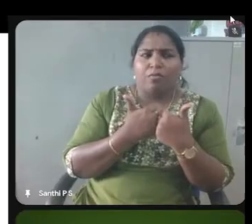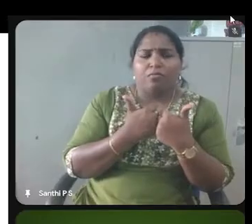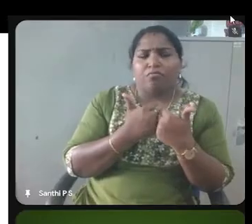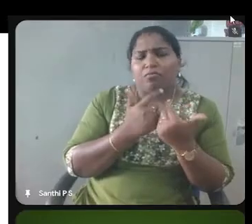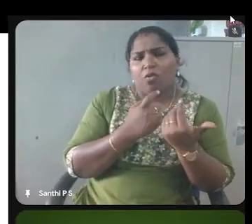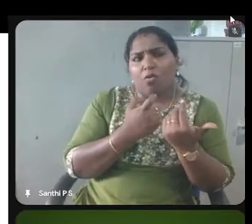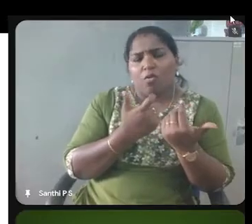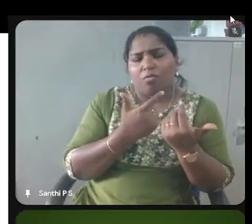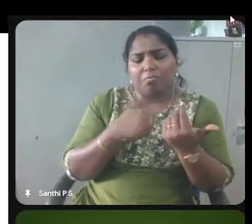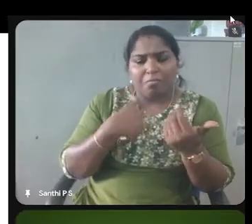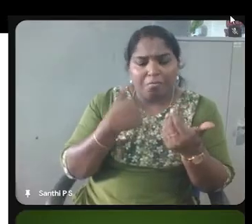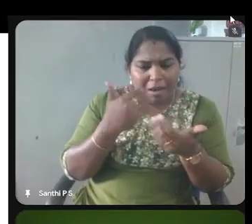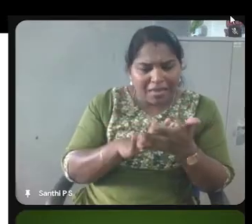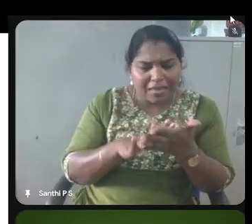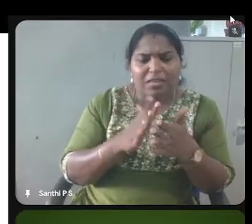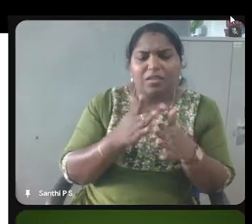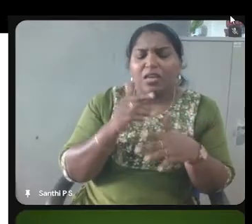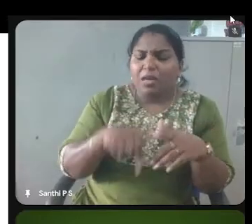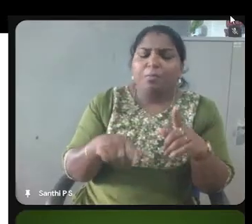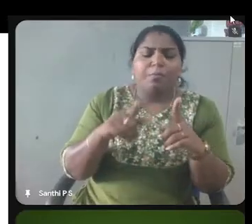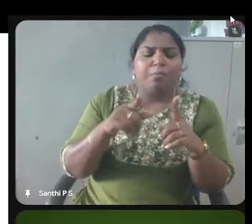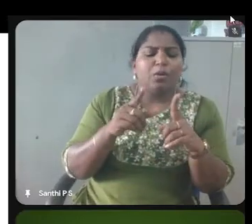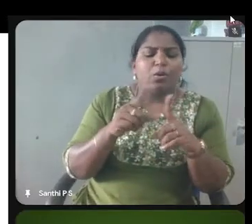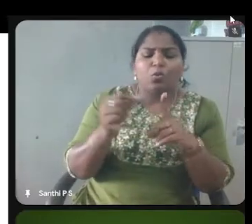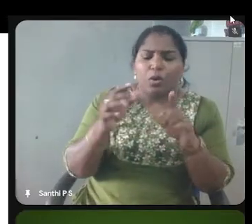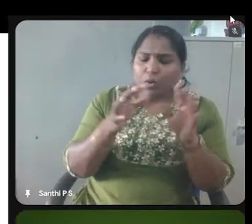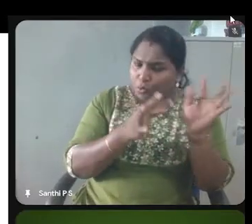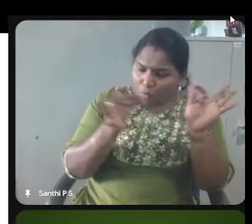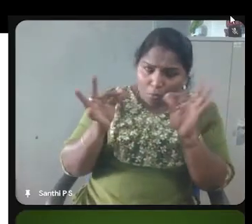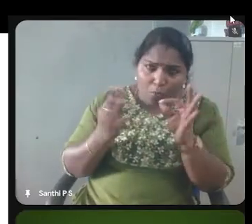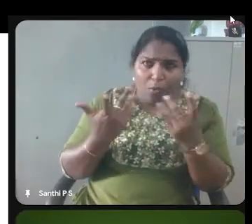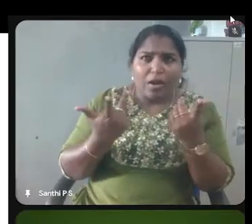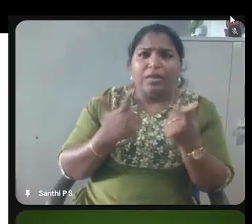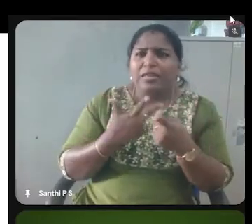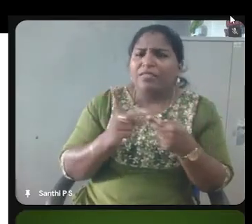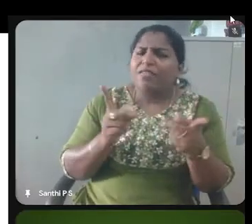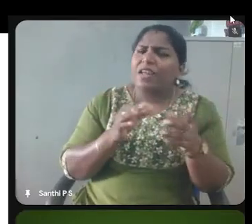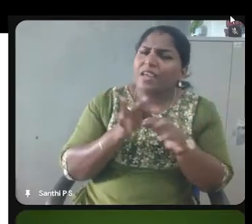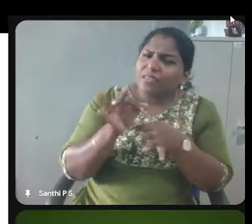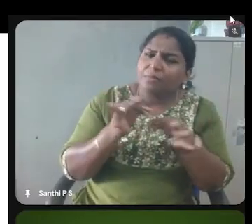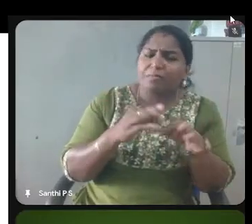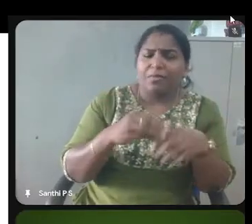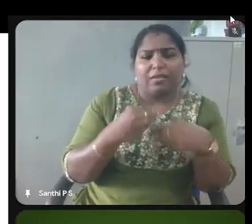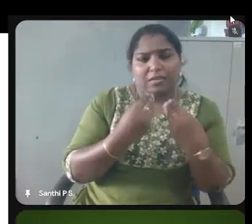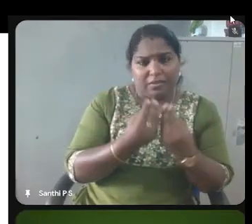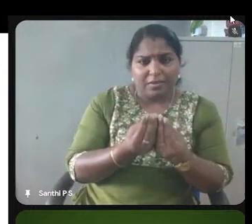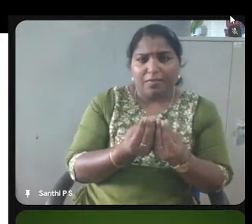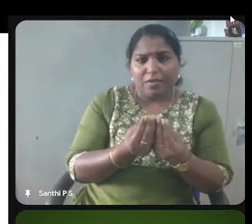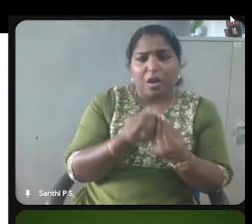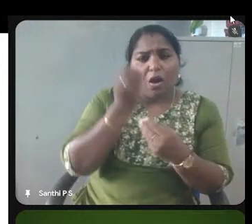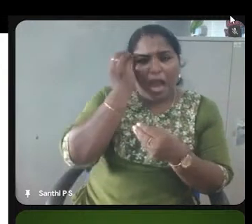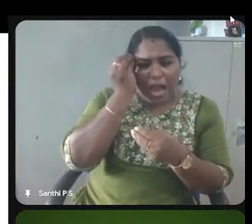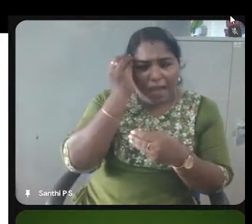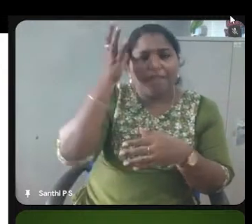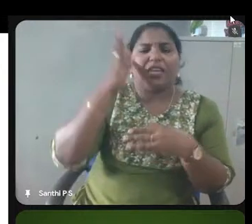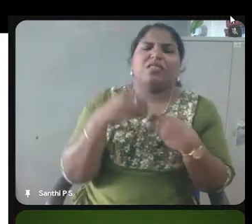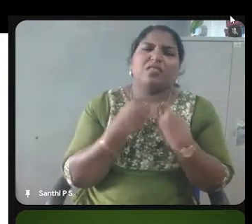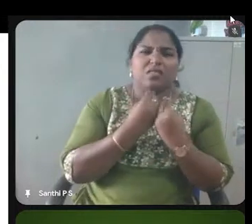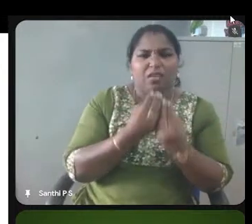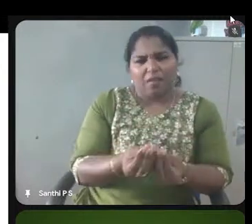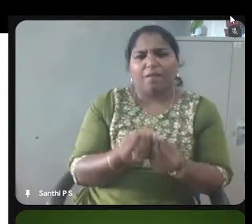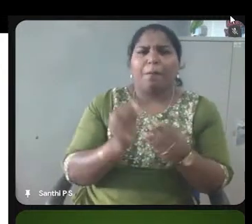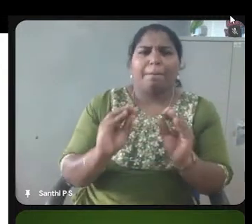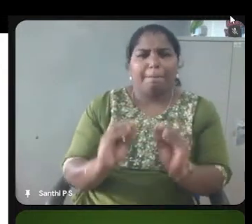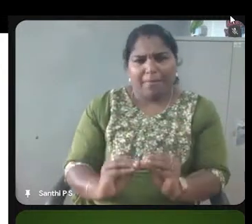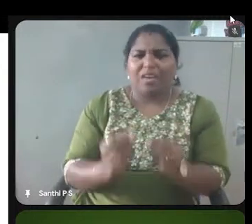വാട്ട് ഇസ് യുവർ റോൾ, ഇപ്പം നിങ്ങൾ ഈ പ്രായത്തിൽ നിങ്ങൾ എന്താ ചെയ്യേണ്ടത്, അങ്ങനത്തെ രീതിയിലൊക്കെ നമുക്ക് കുറച്ച് അവരെ ഓറിയന്റ് ചെയ്യാനേ പറ്റത്തുള്ളൂ.